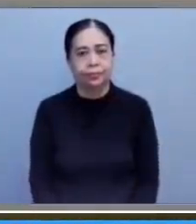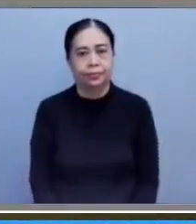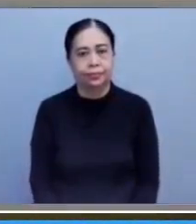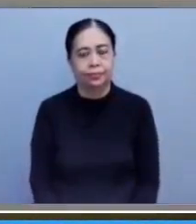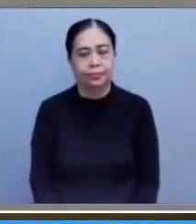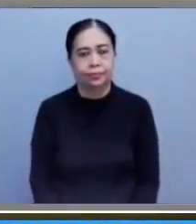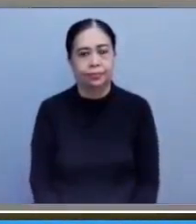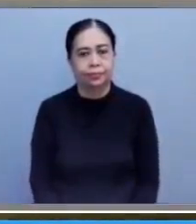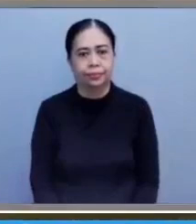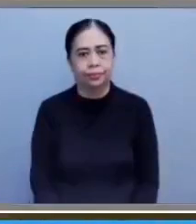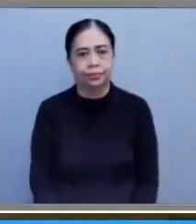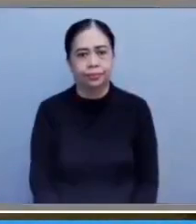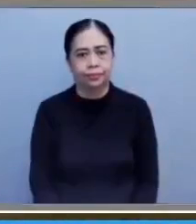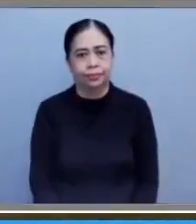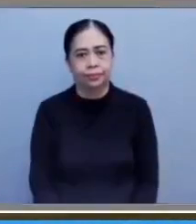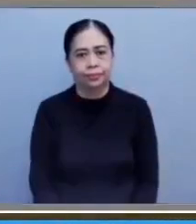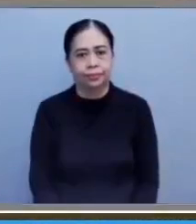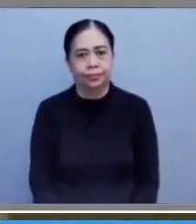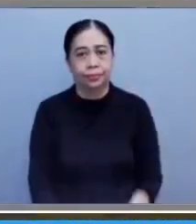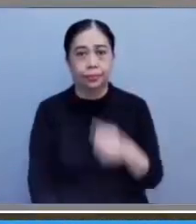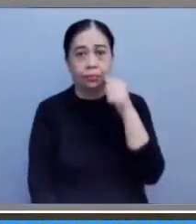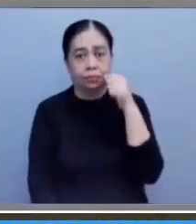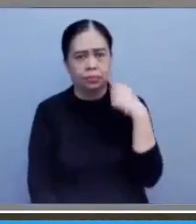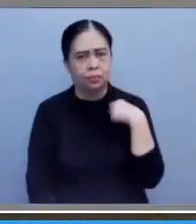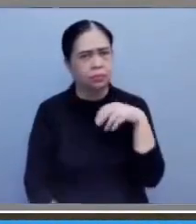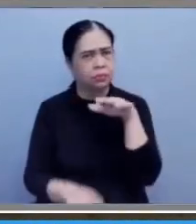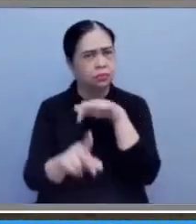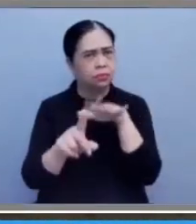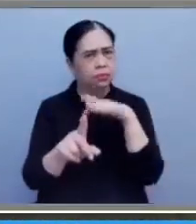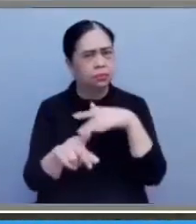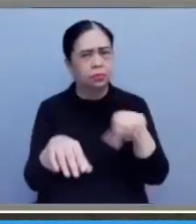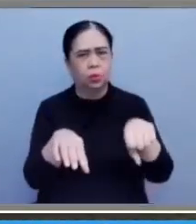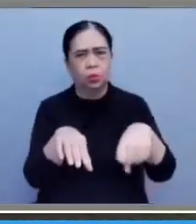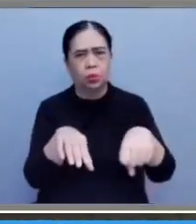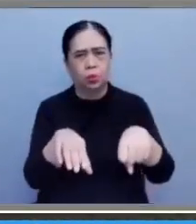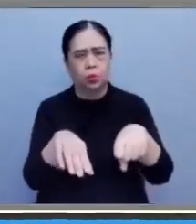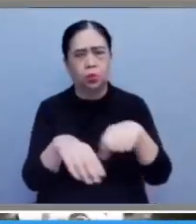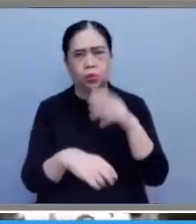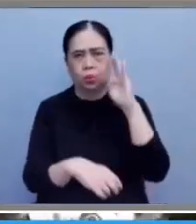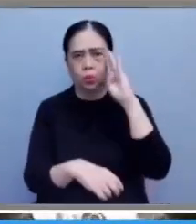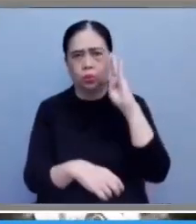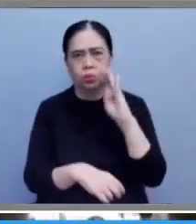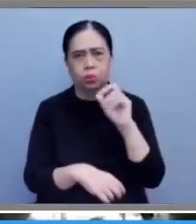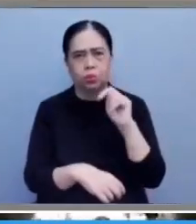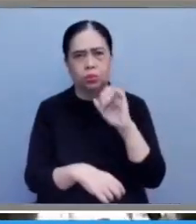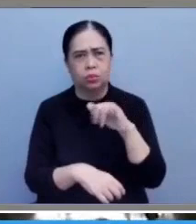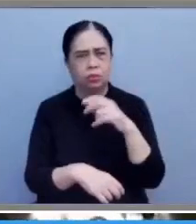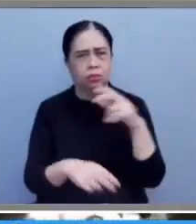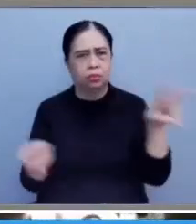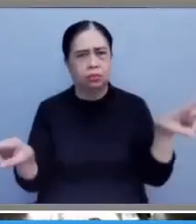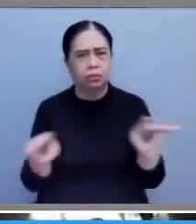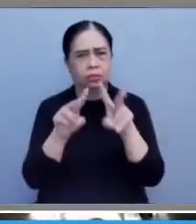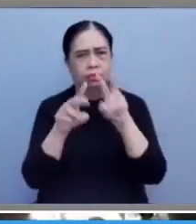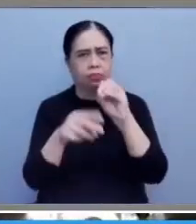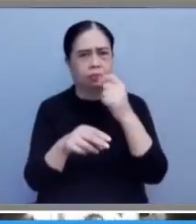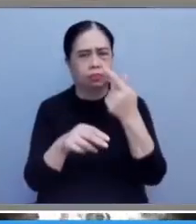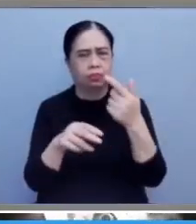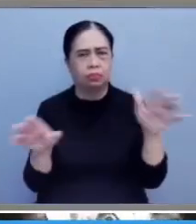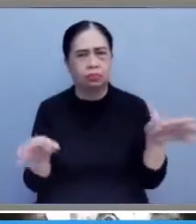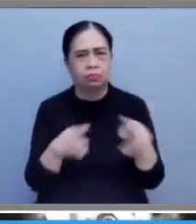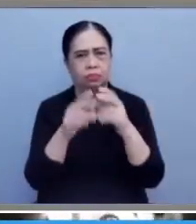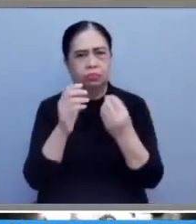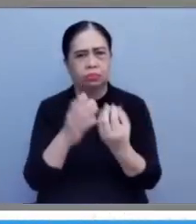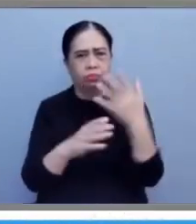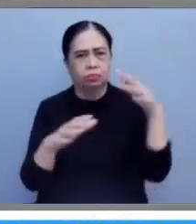Agustin kagabi pa raw Napansin ang tricycle driver na si Bonel ang volcanic smug o vag na nakakaapekto sa kanilang lugar sa Sta